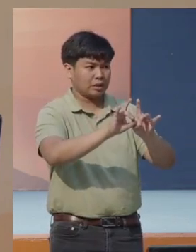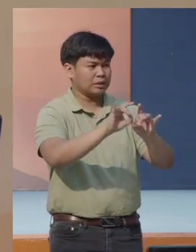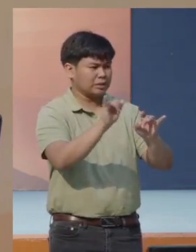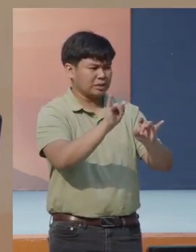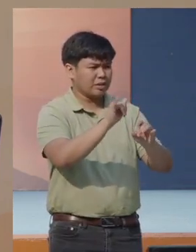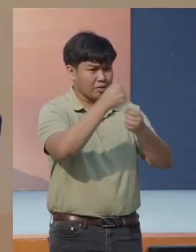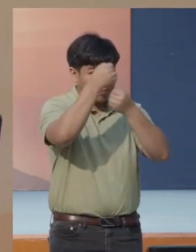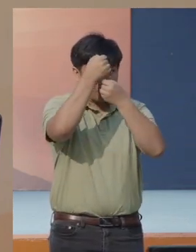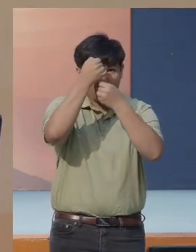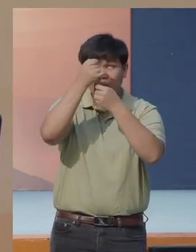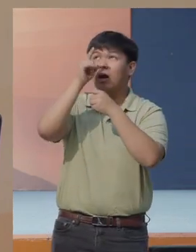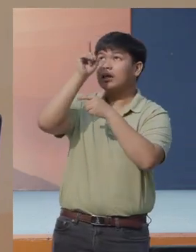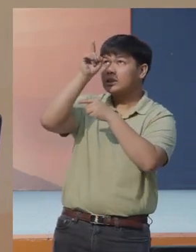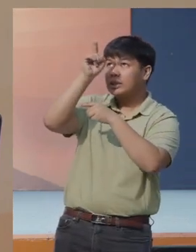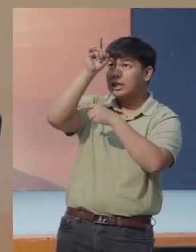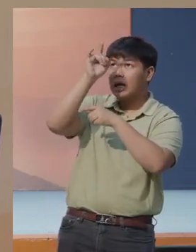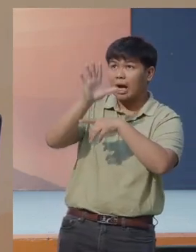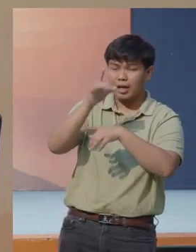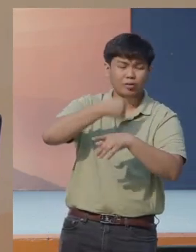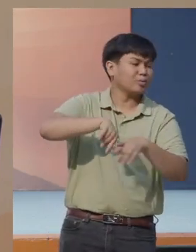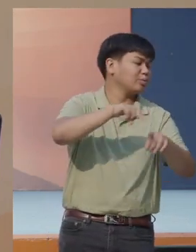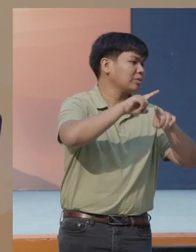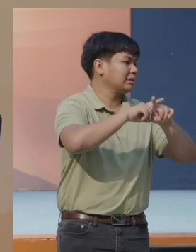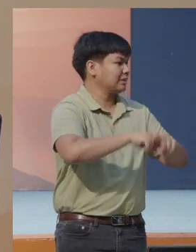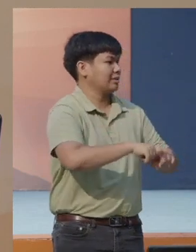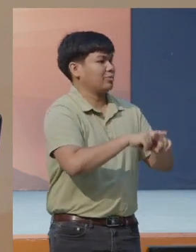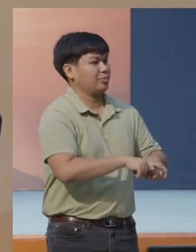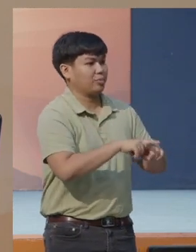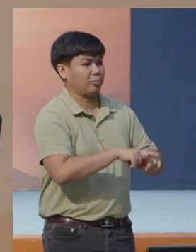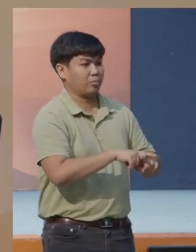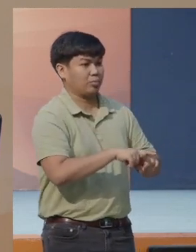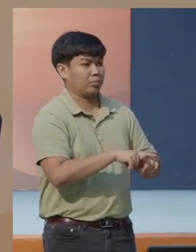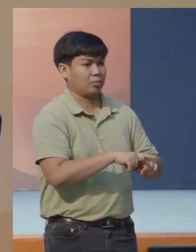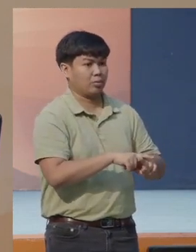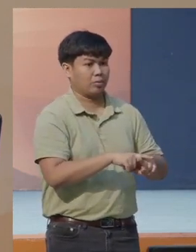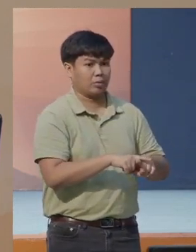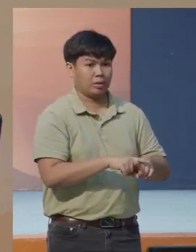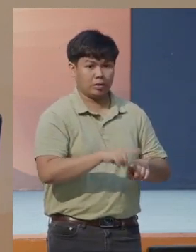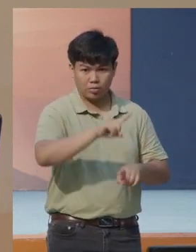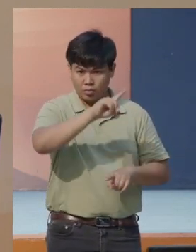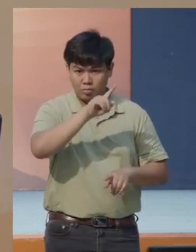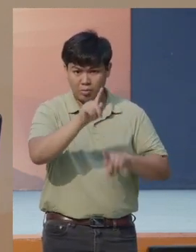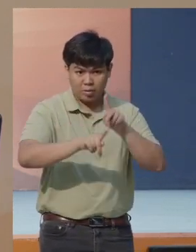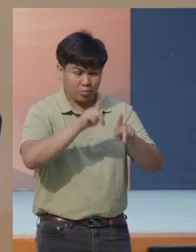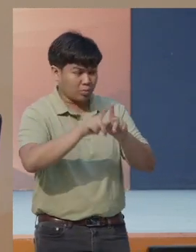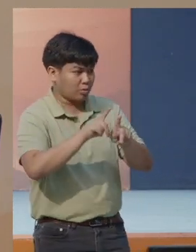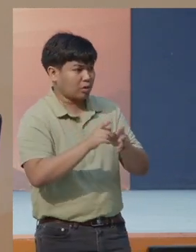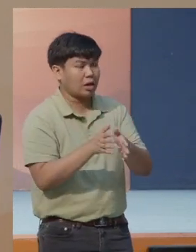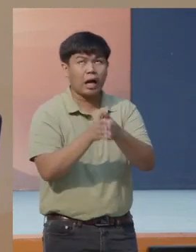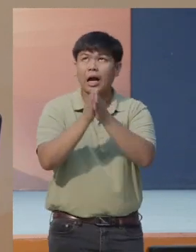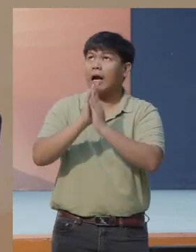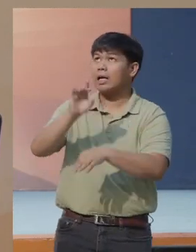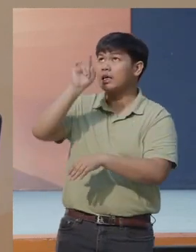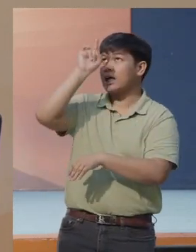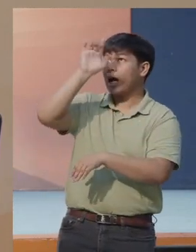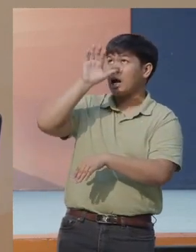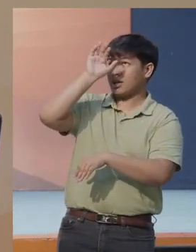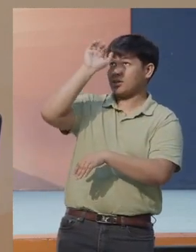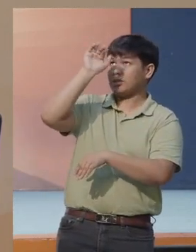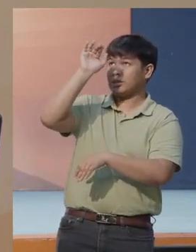ating tatakbuhan. Dahil ang sino man nahihingi ng saklolo sa Kanya ay tiyak